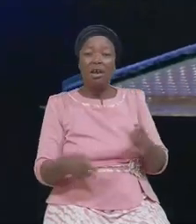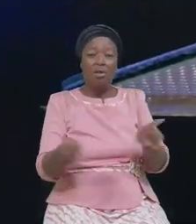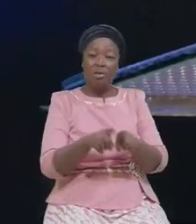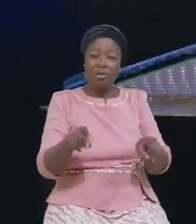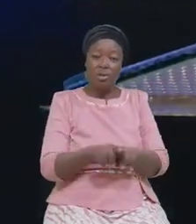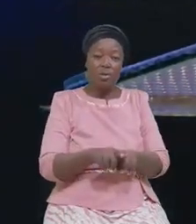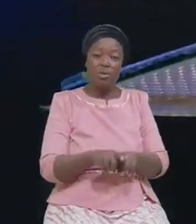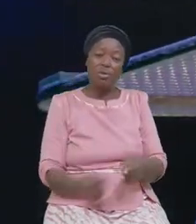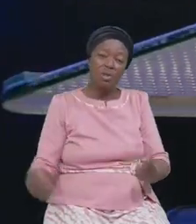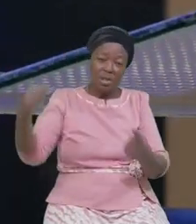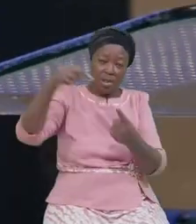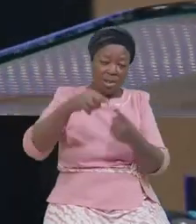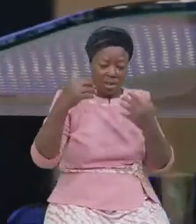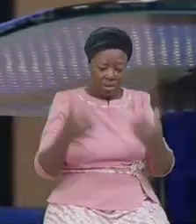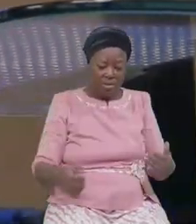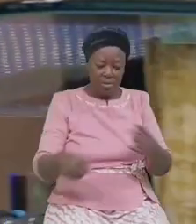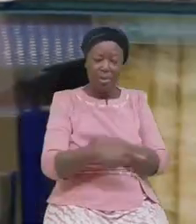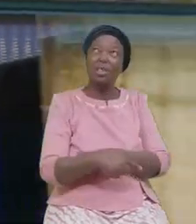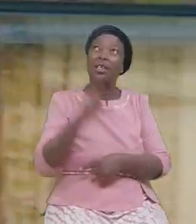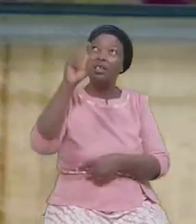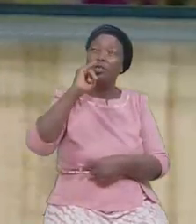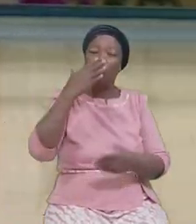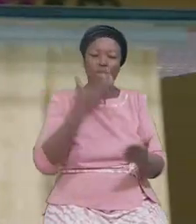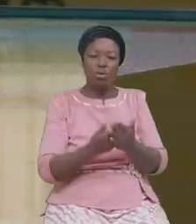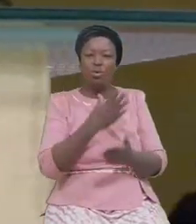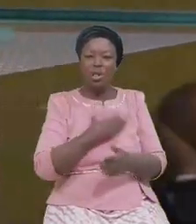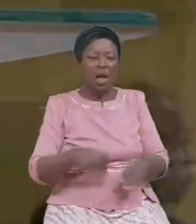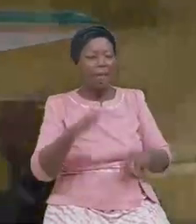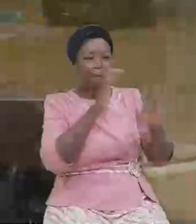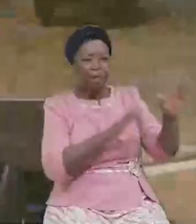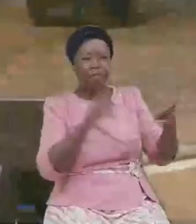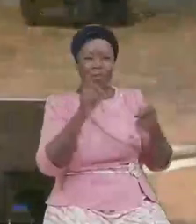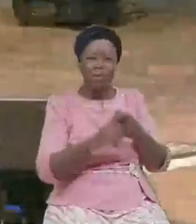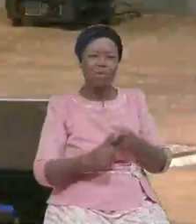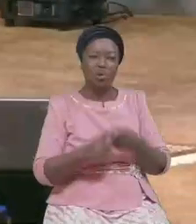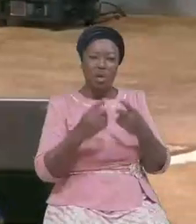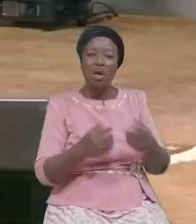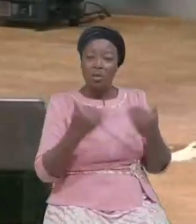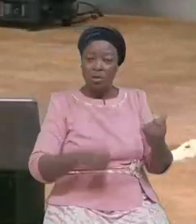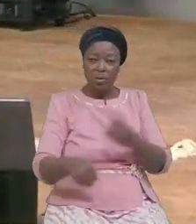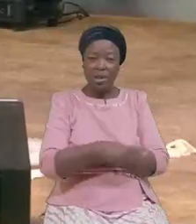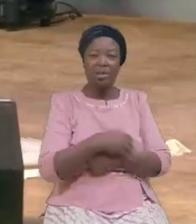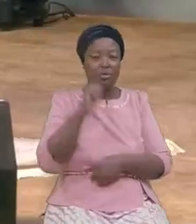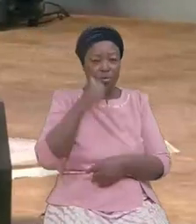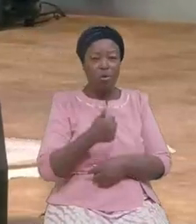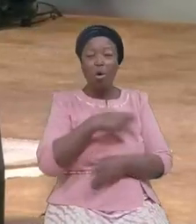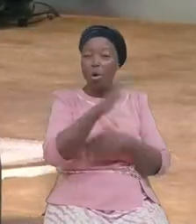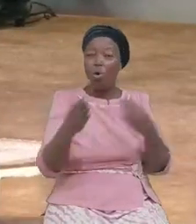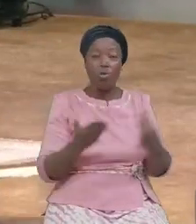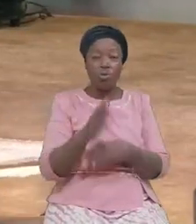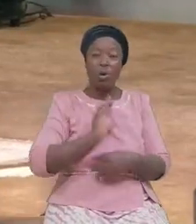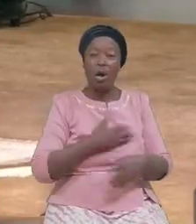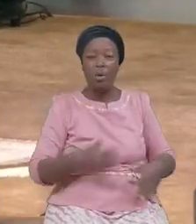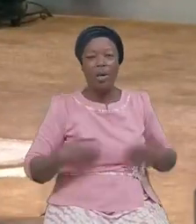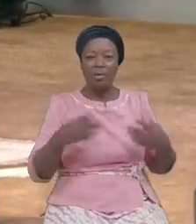aujourd'hui, il est bon et miséricordieux pour nous aujourd'hui, demain, et pour le reste de nos vies, la bonté